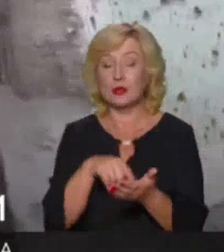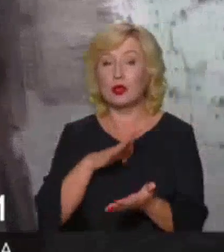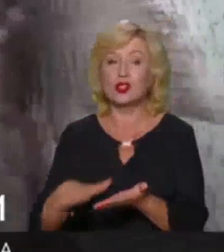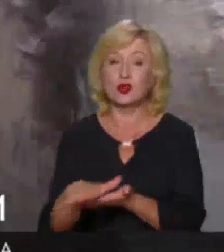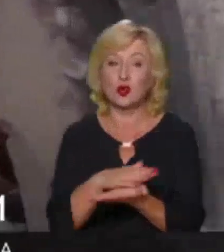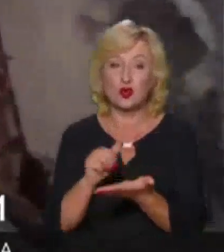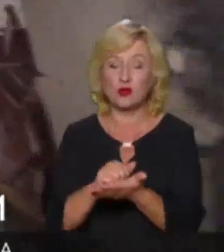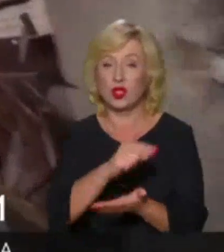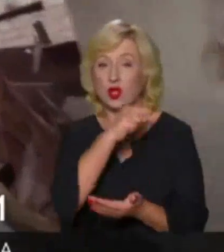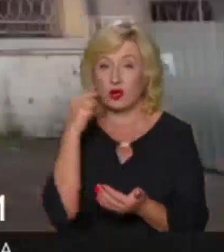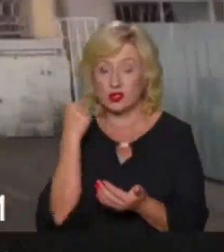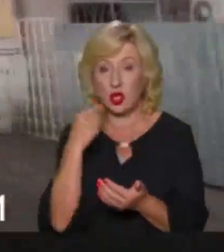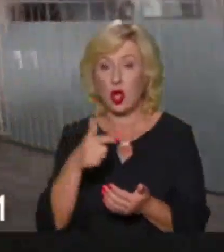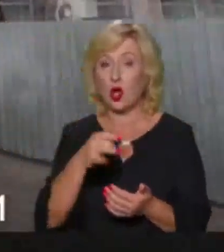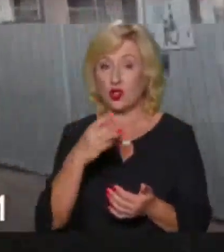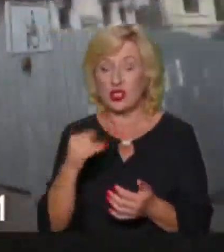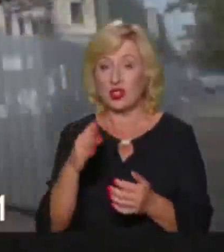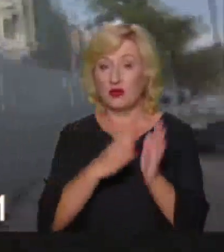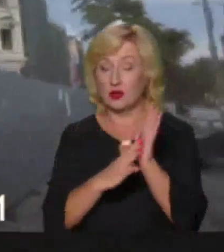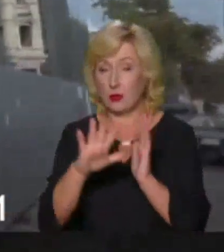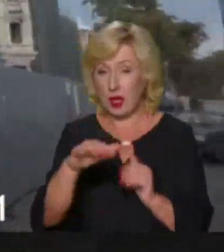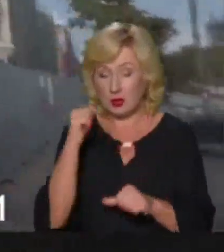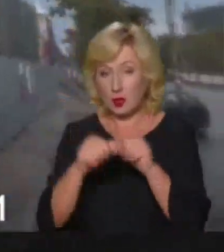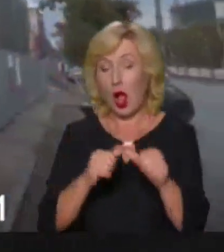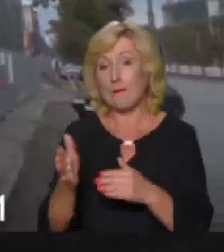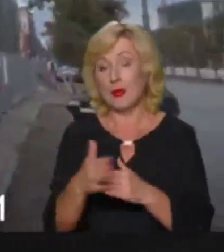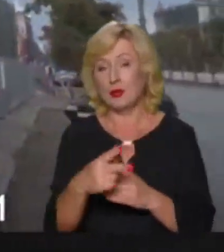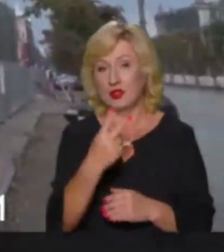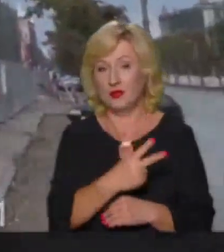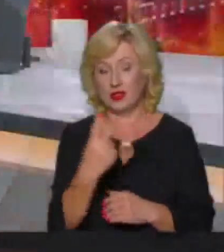росіянами. Грозний, зрештою, у 95-му році, а Маріуполь у 22-му році.